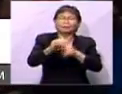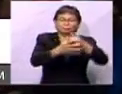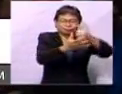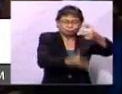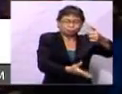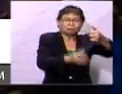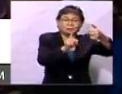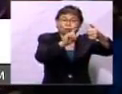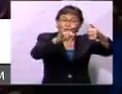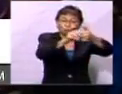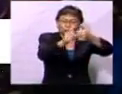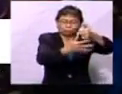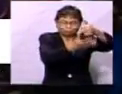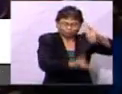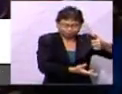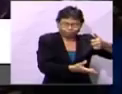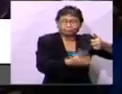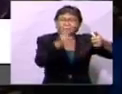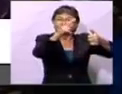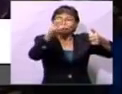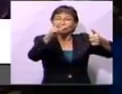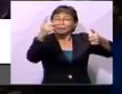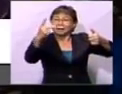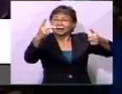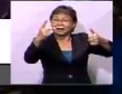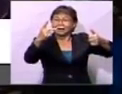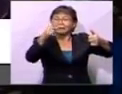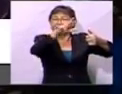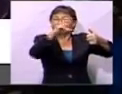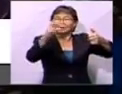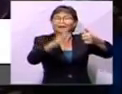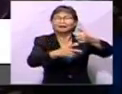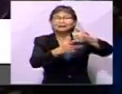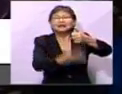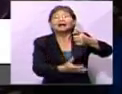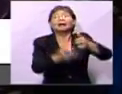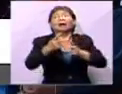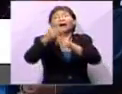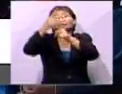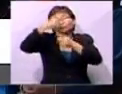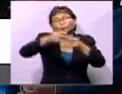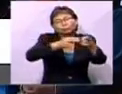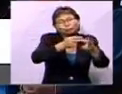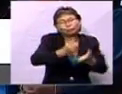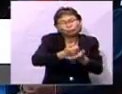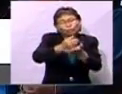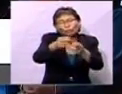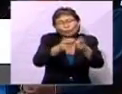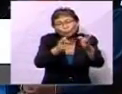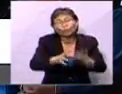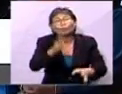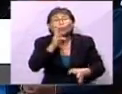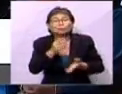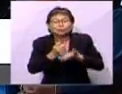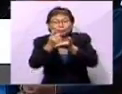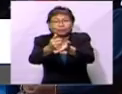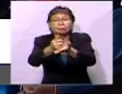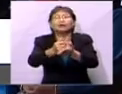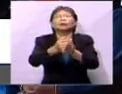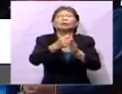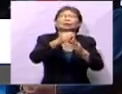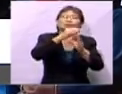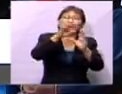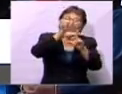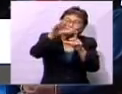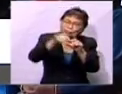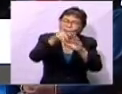peruntukan RM1 juta ini, RM300,000 adalah dana khas untuk membantu usahawan wanita meliputi kursus